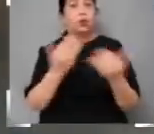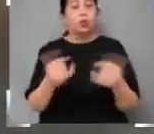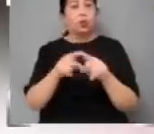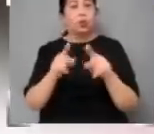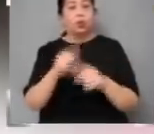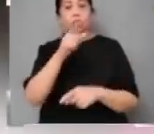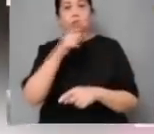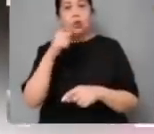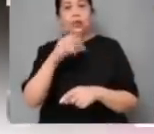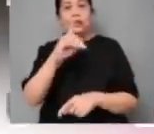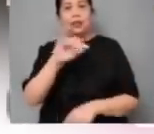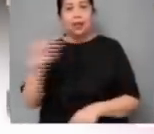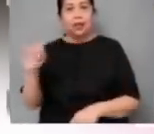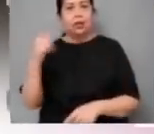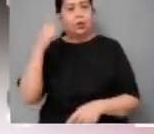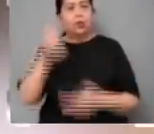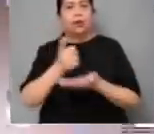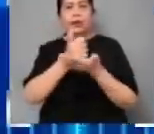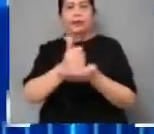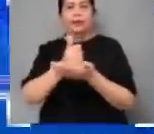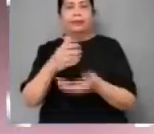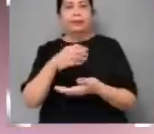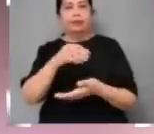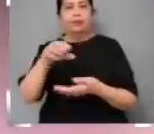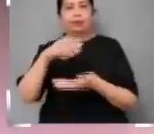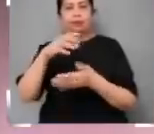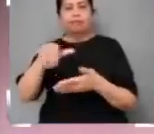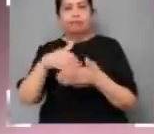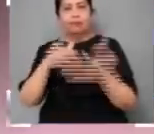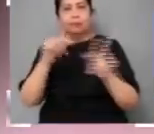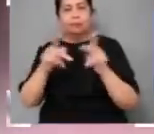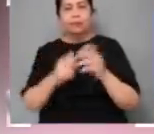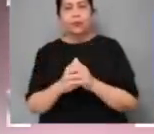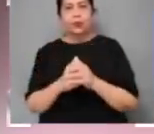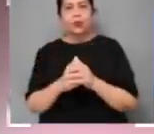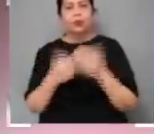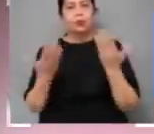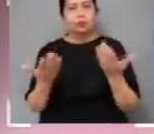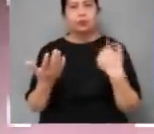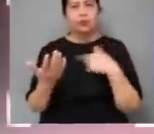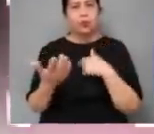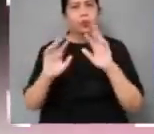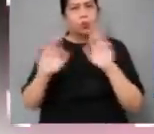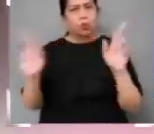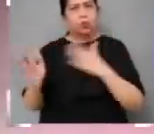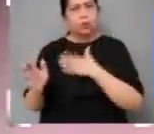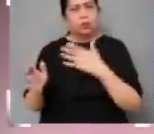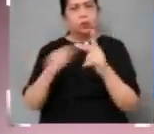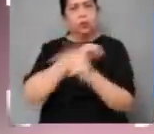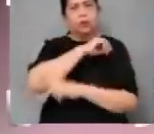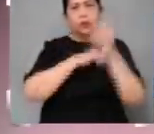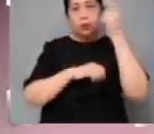Dinagat Islands para maghatid ng tulong sa mga nasalanta roon. Willing kaming makipag-partner with the provincial government at magdala ng